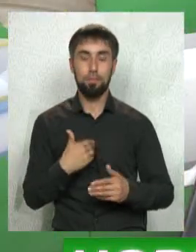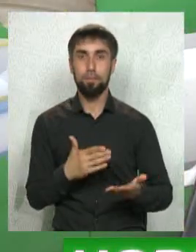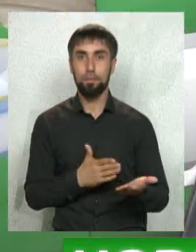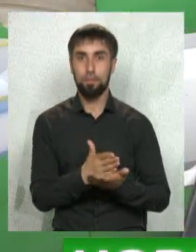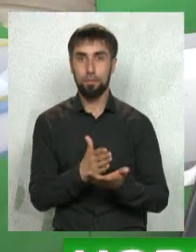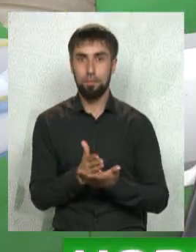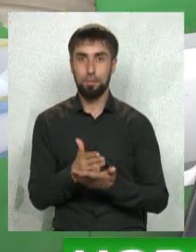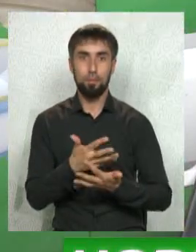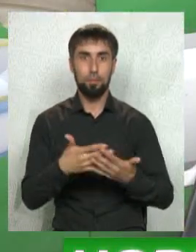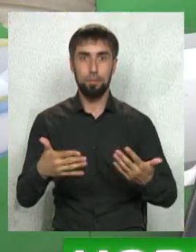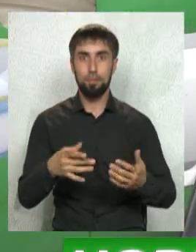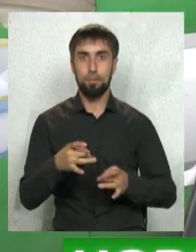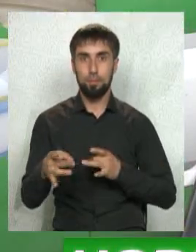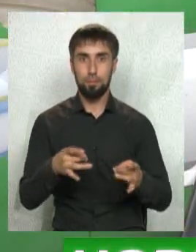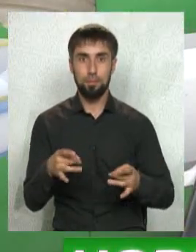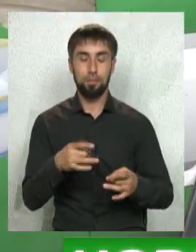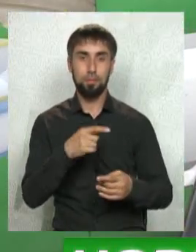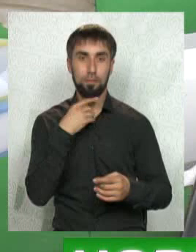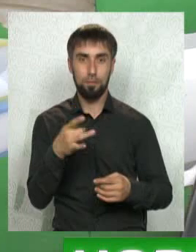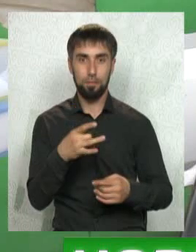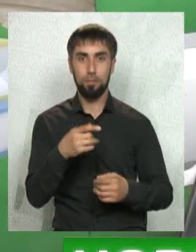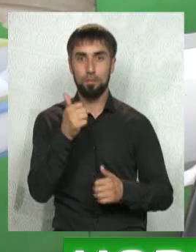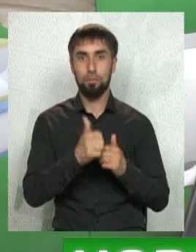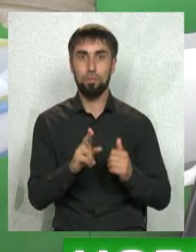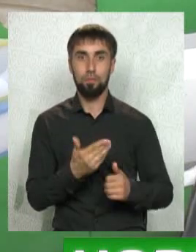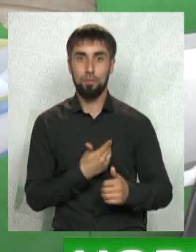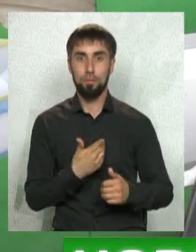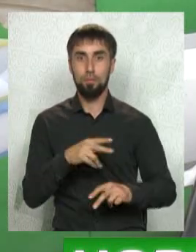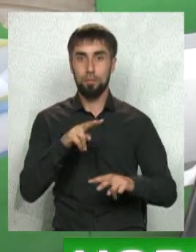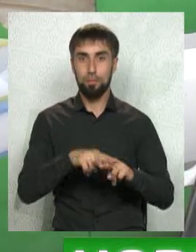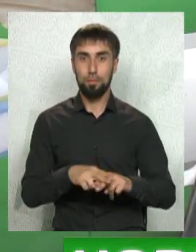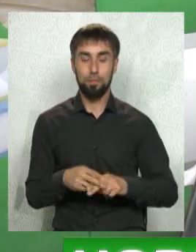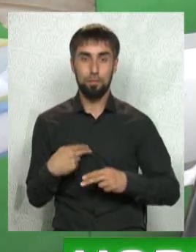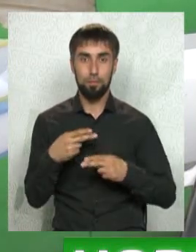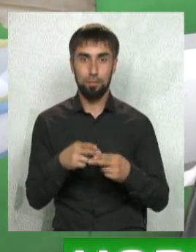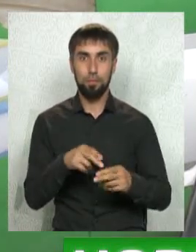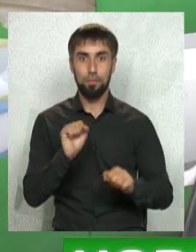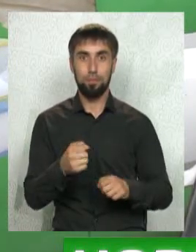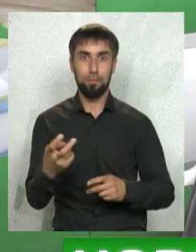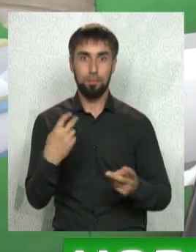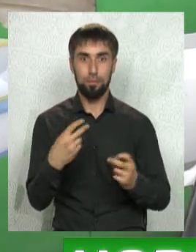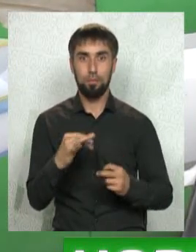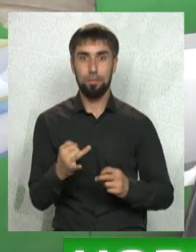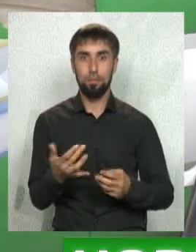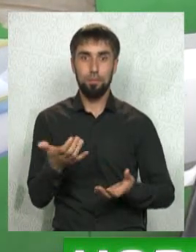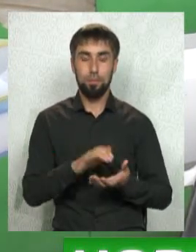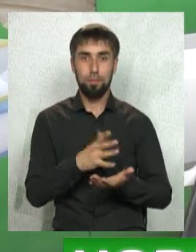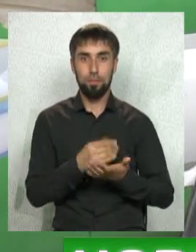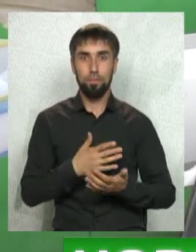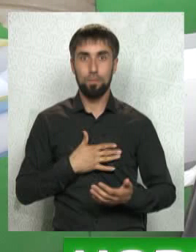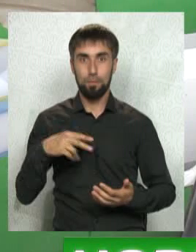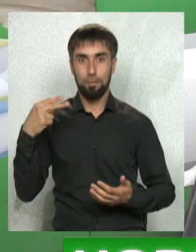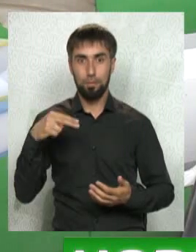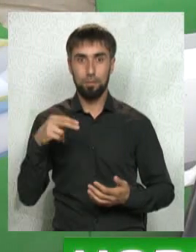в различные районы республики. Каждый желающий по месту пребывания может посетить нас, ознакомиться с нашей литературой, а